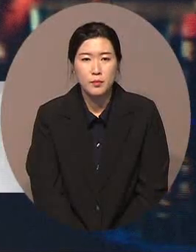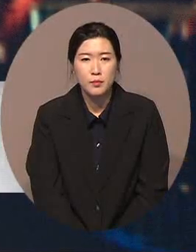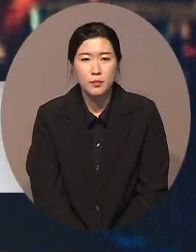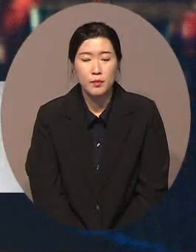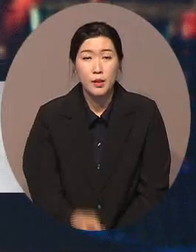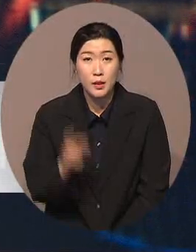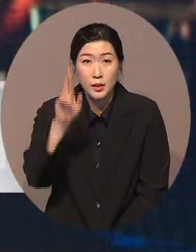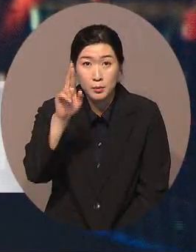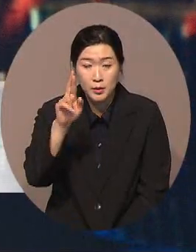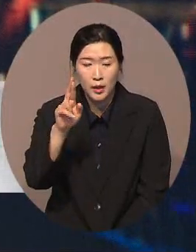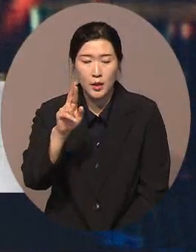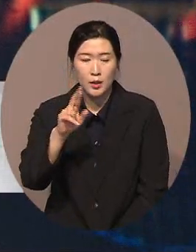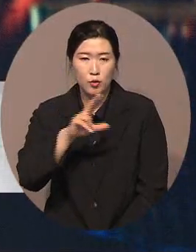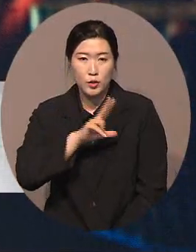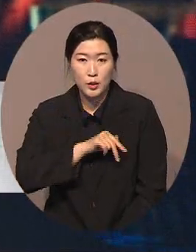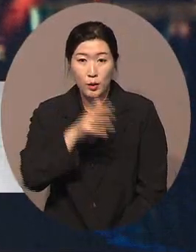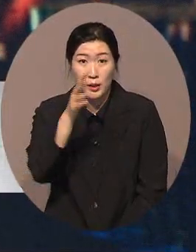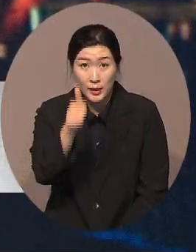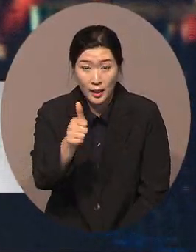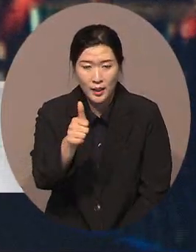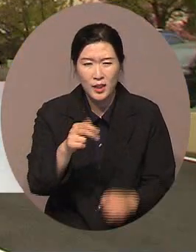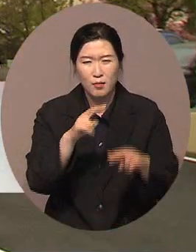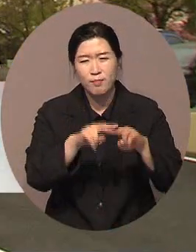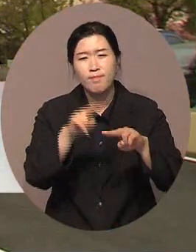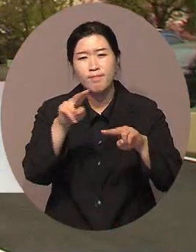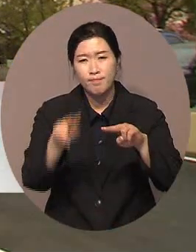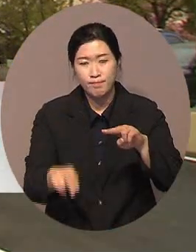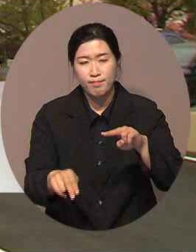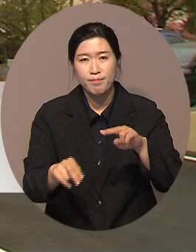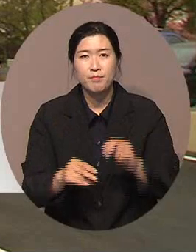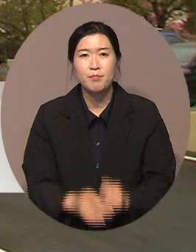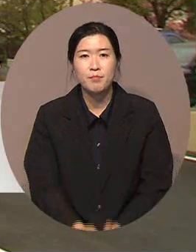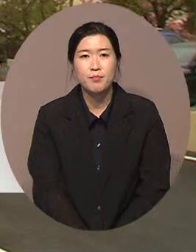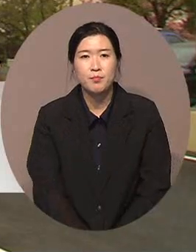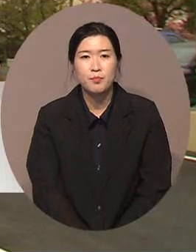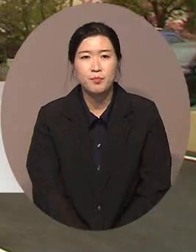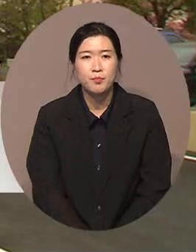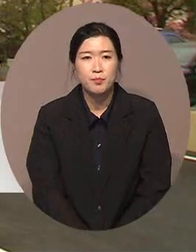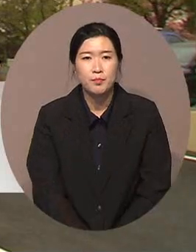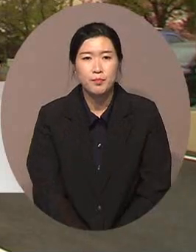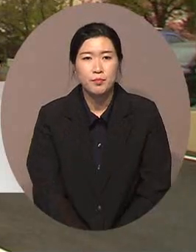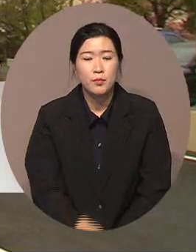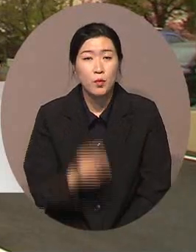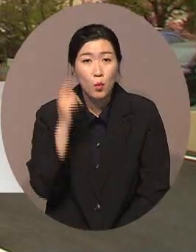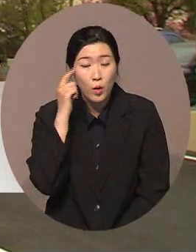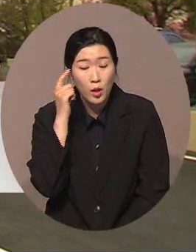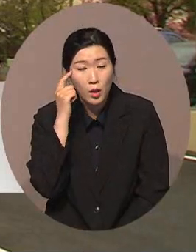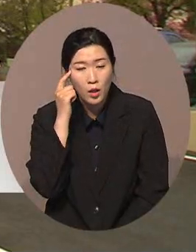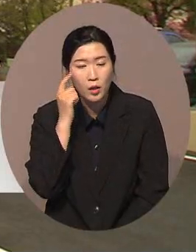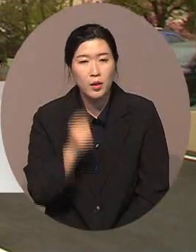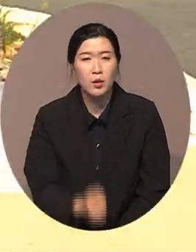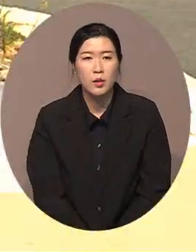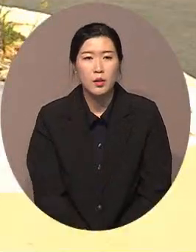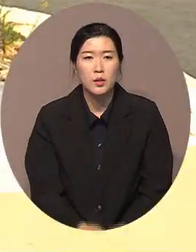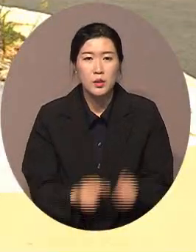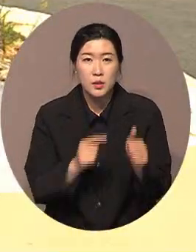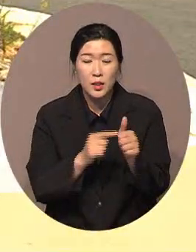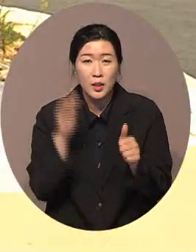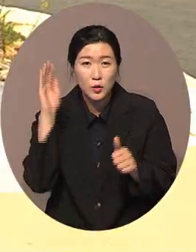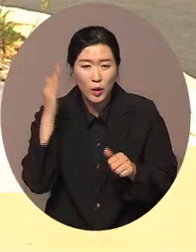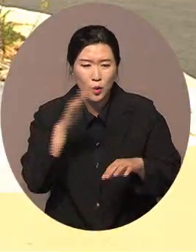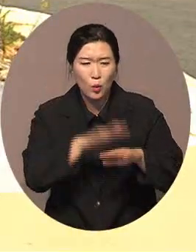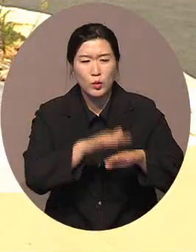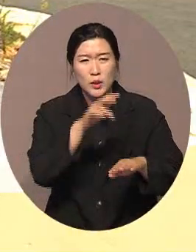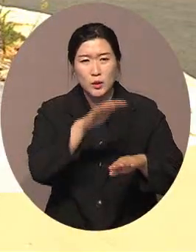심정수 금산군 의회 의장이 취밀련만의 의장직에서 스스로 물러났습니다 심정수 의장은 최근